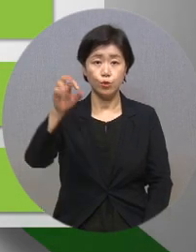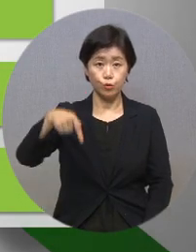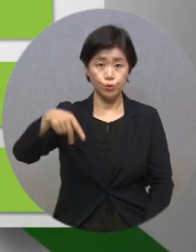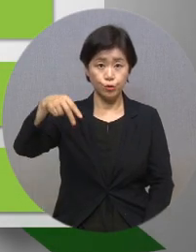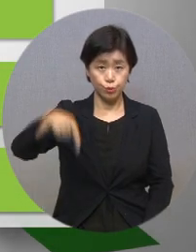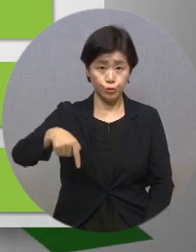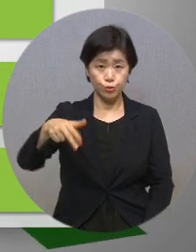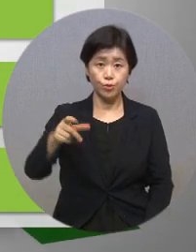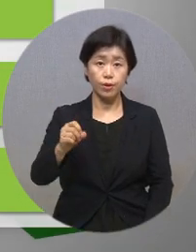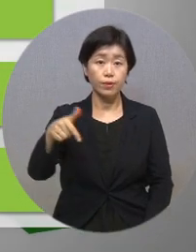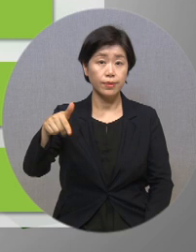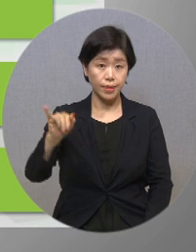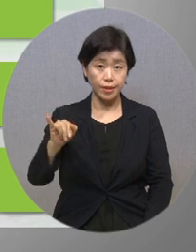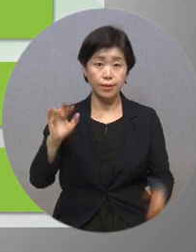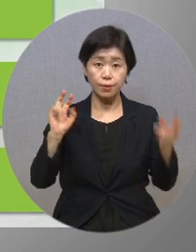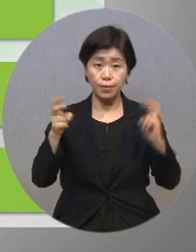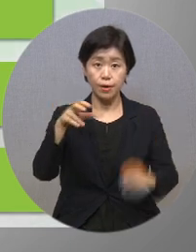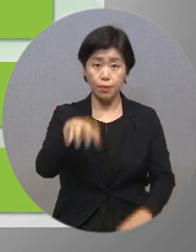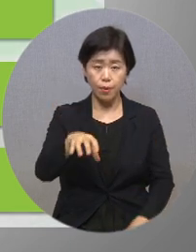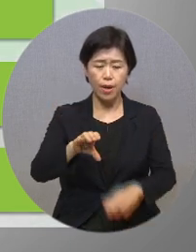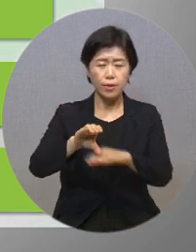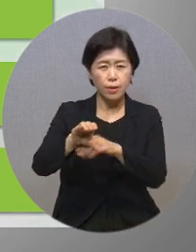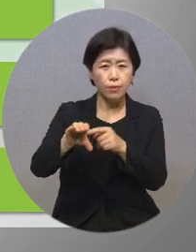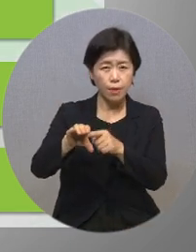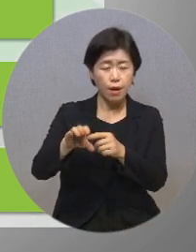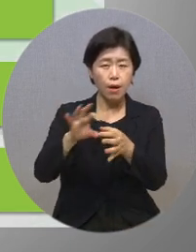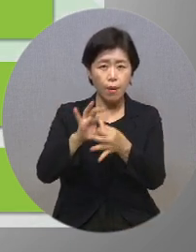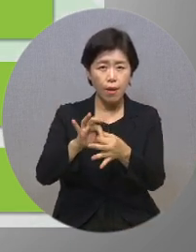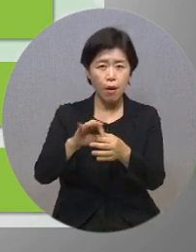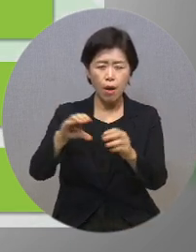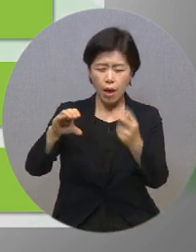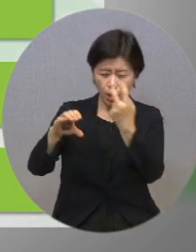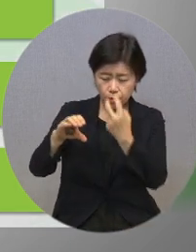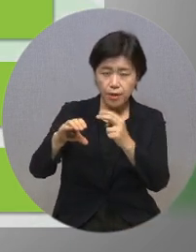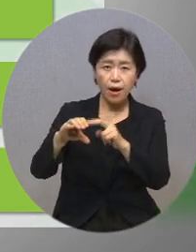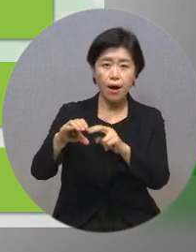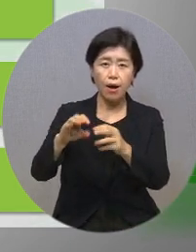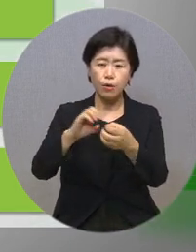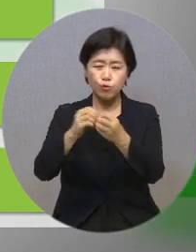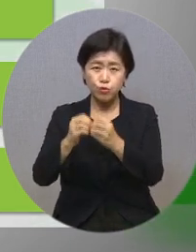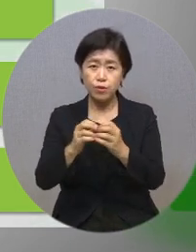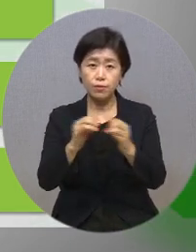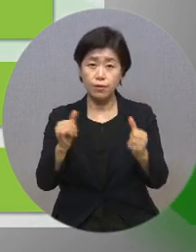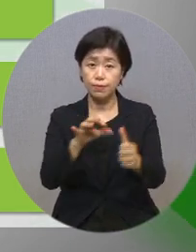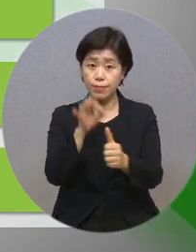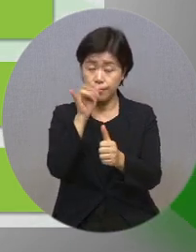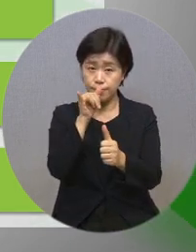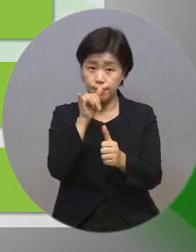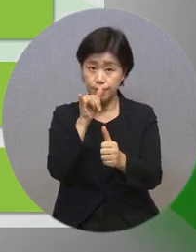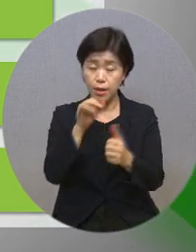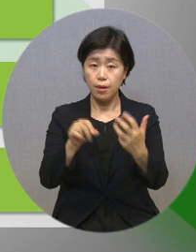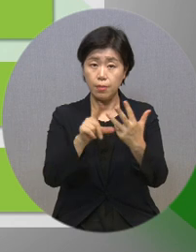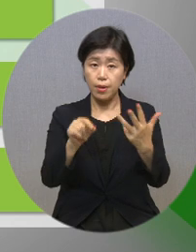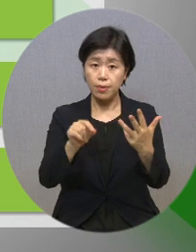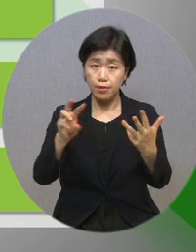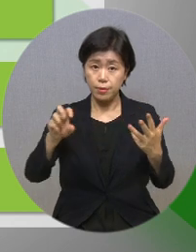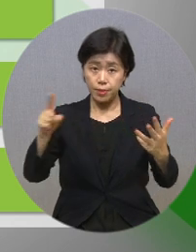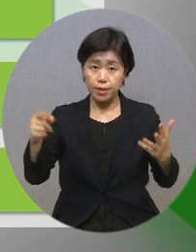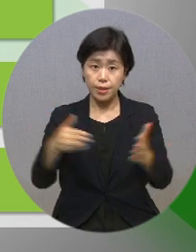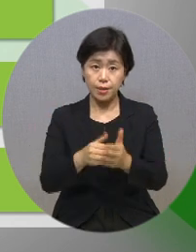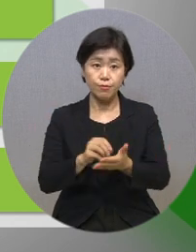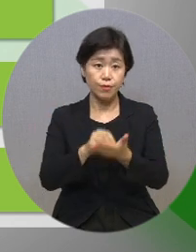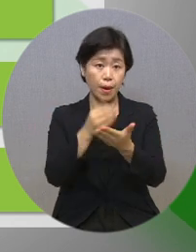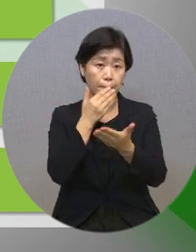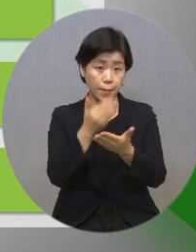우수전기 주식회사에서 자동차 부품 조립검사원을 모집합니다. 접수 마감일은 8월 31일까지며